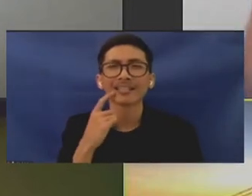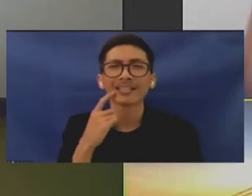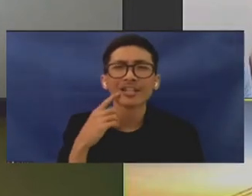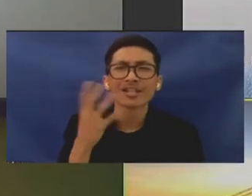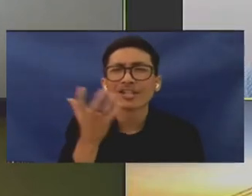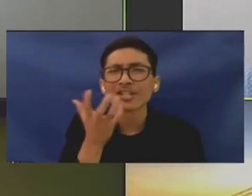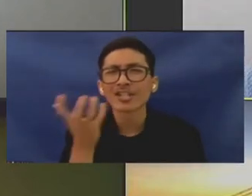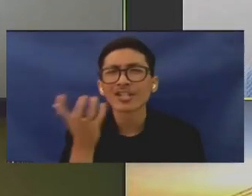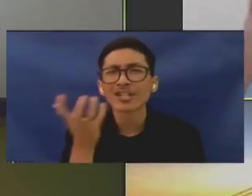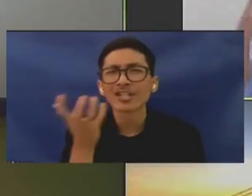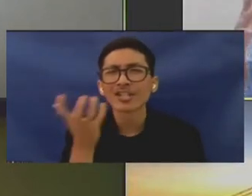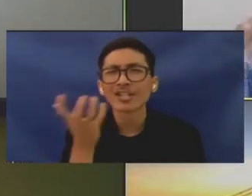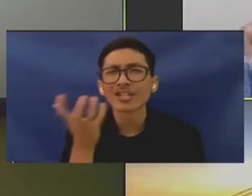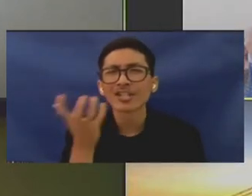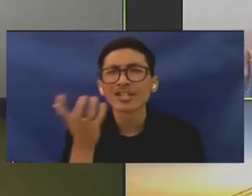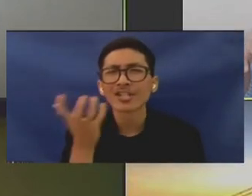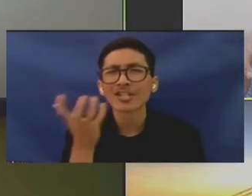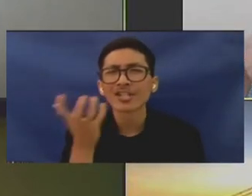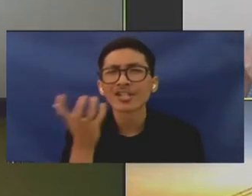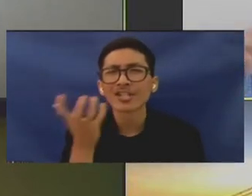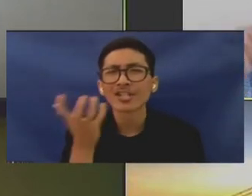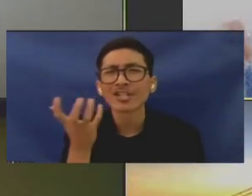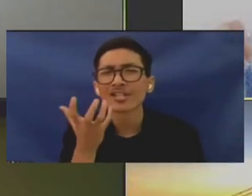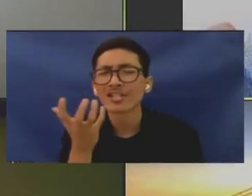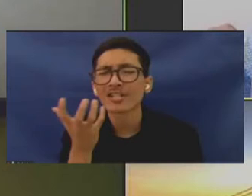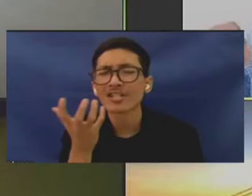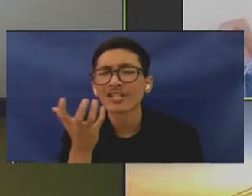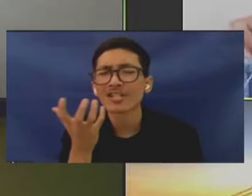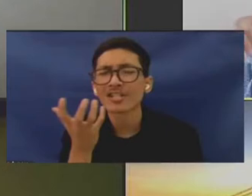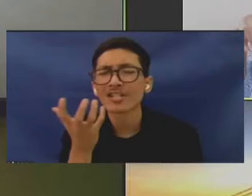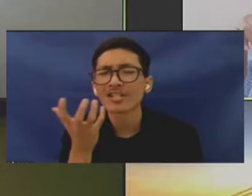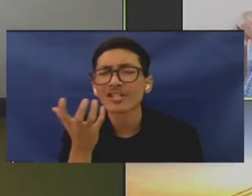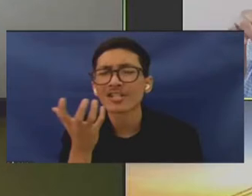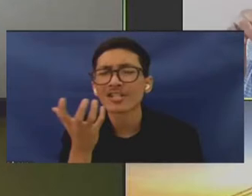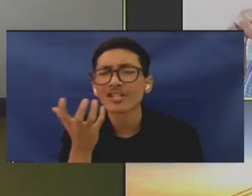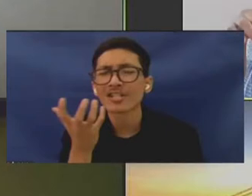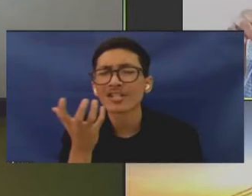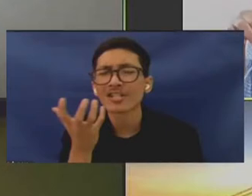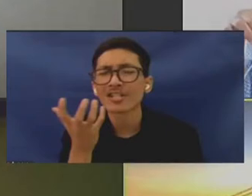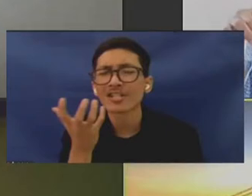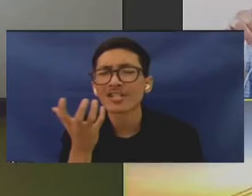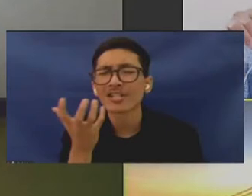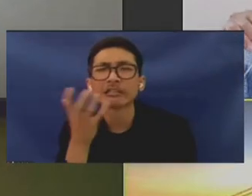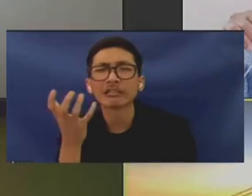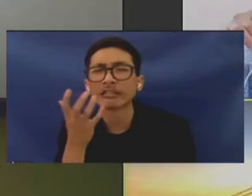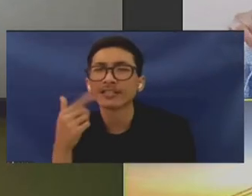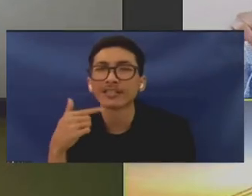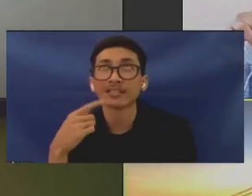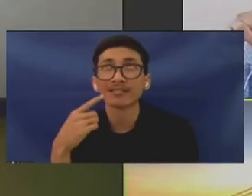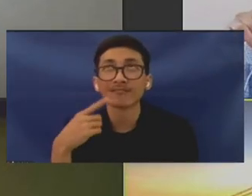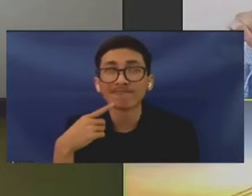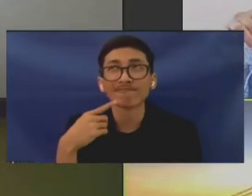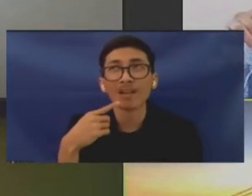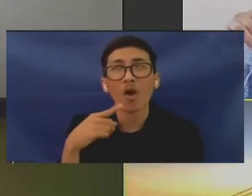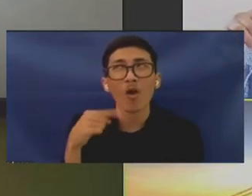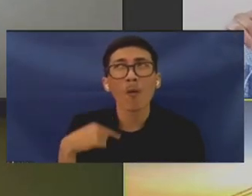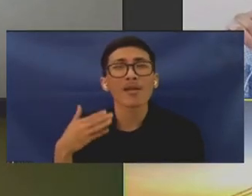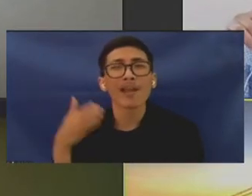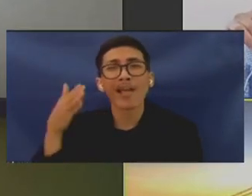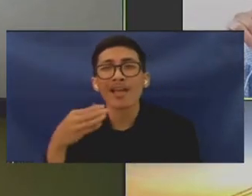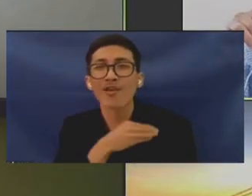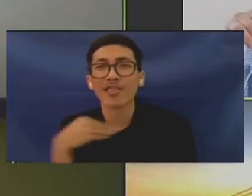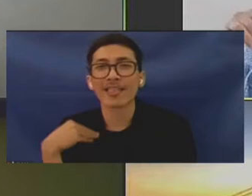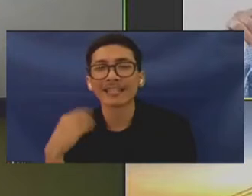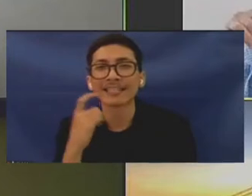dentis gitu. Dia ngajak ke dokter gigi. Oh, berarti dia tahu gitu kalau gigi sakit itu ke dokter gigi gitu. Iya. Terus anak-anak itu